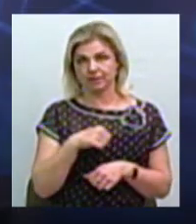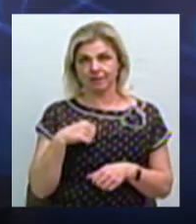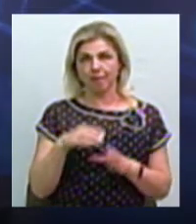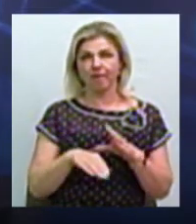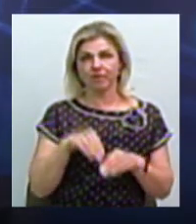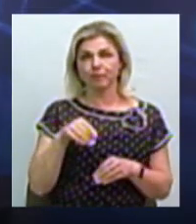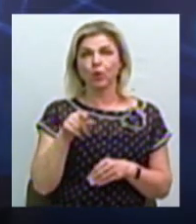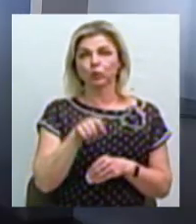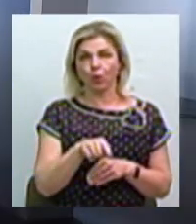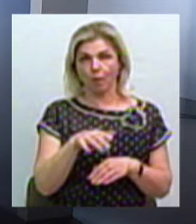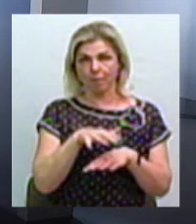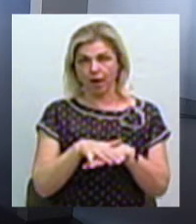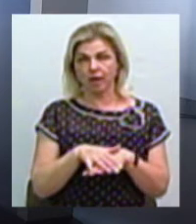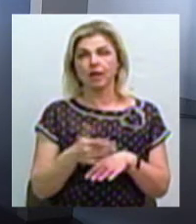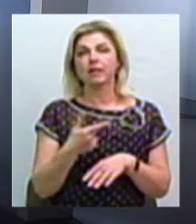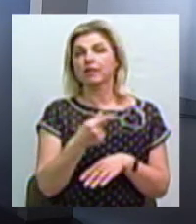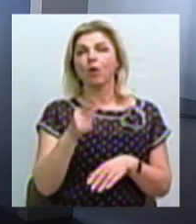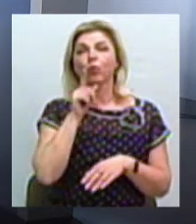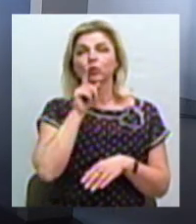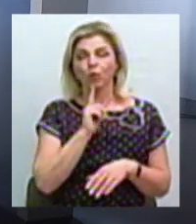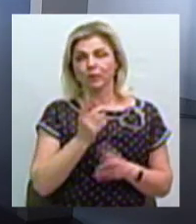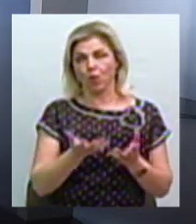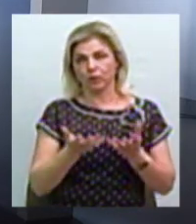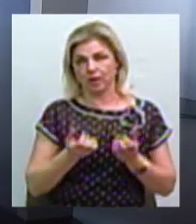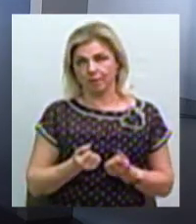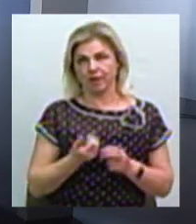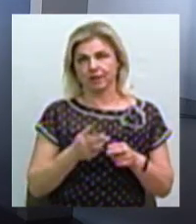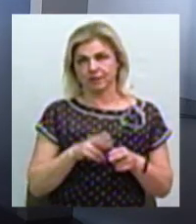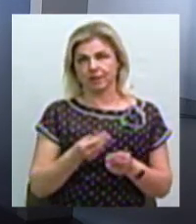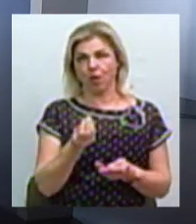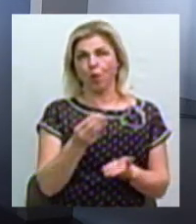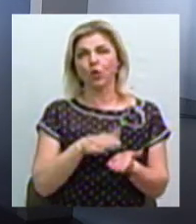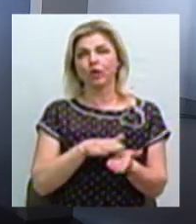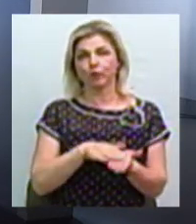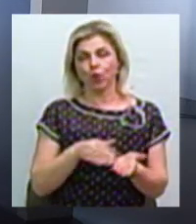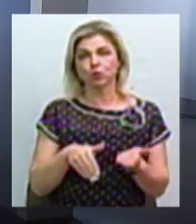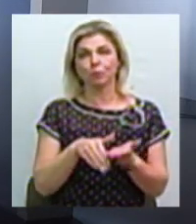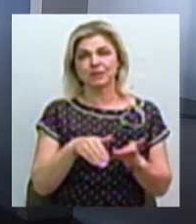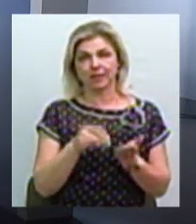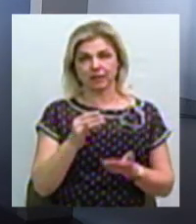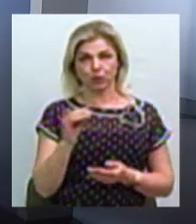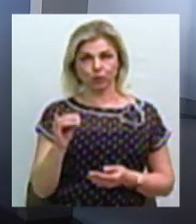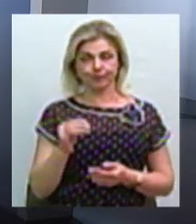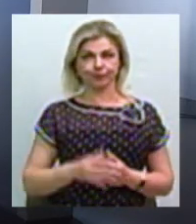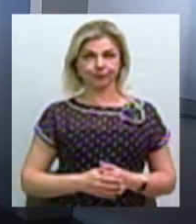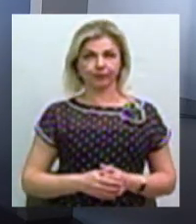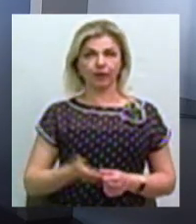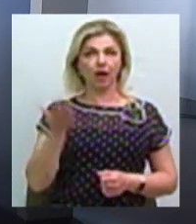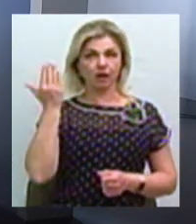той банк, в якому йому зручно буде отримати готівкову субсидію. Раніше був